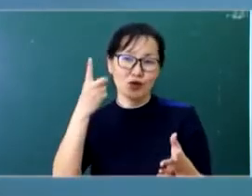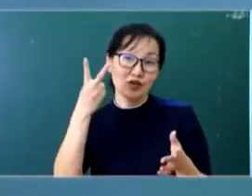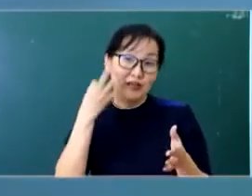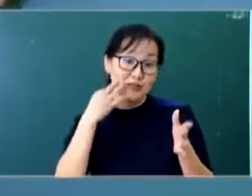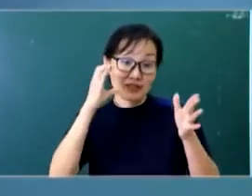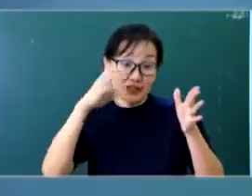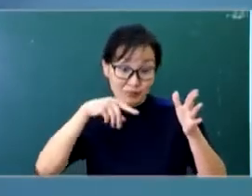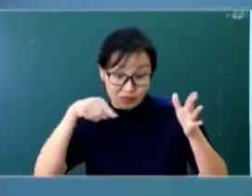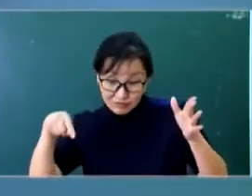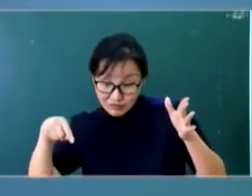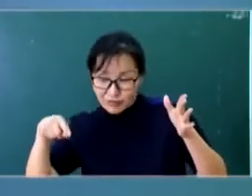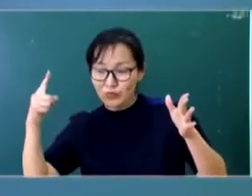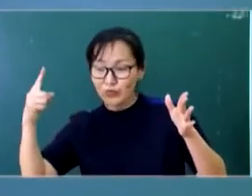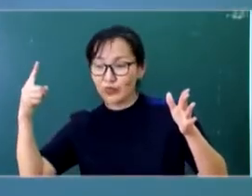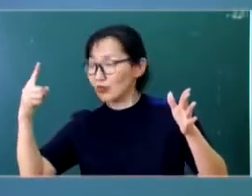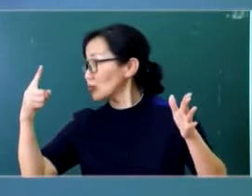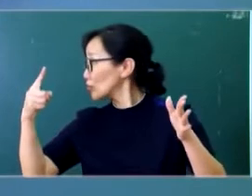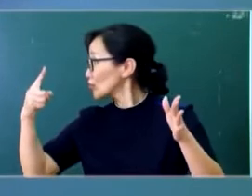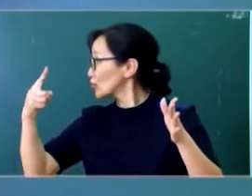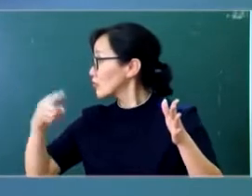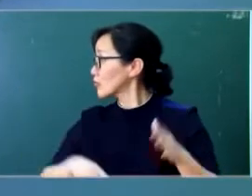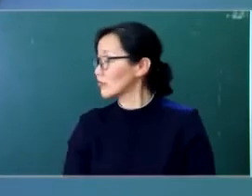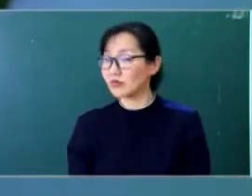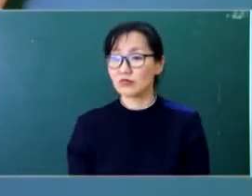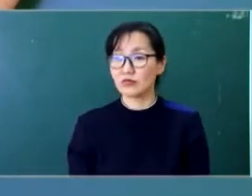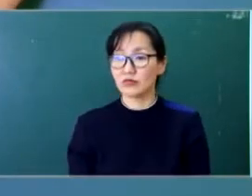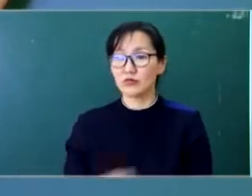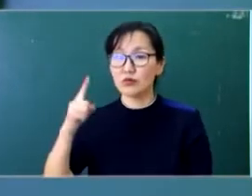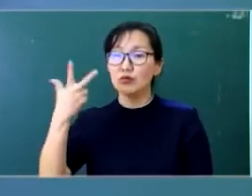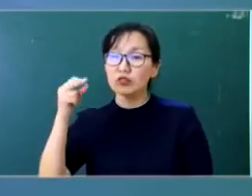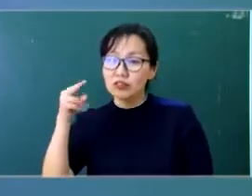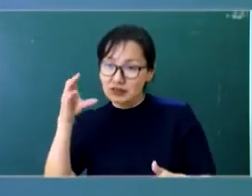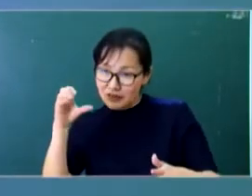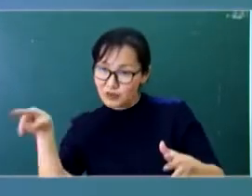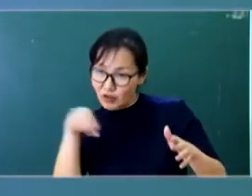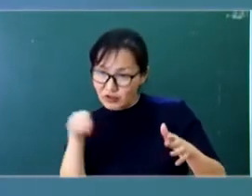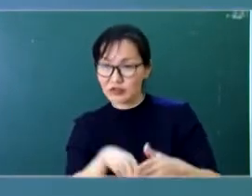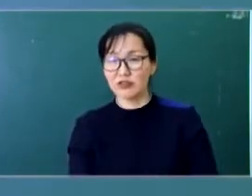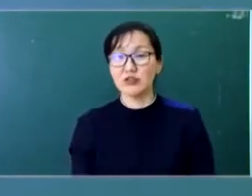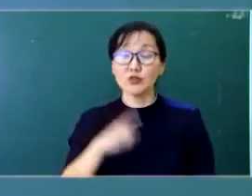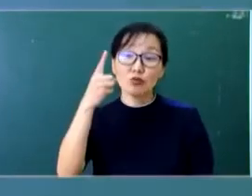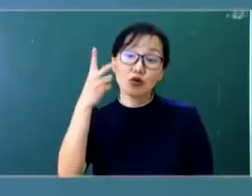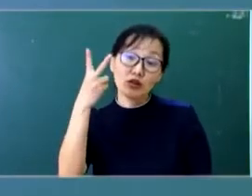бүхэл 100-ийн 28 метр гэж бичиж болох юм. Бид нар энгийн бодорхой үзсэн шүү дээ.